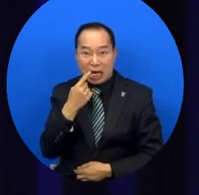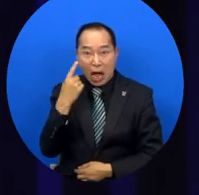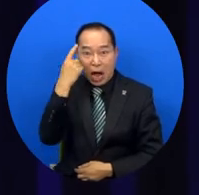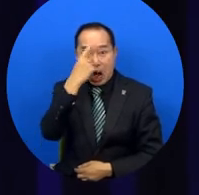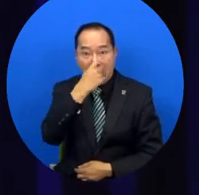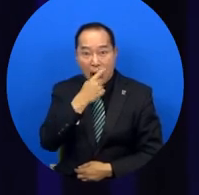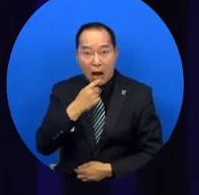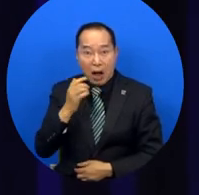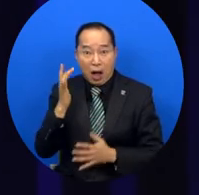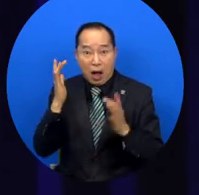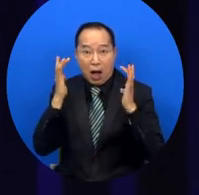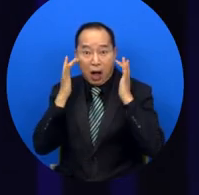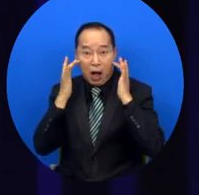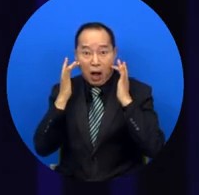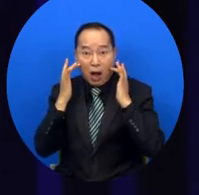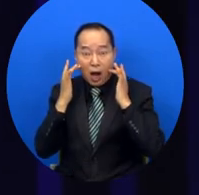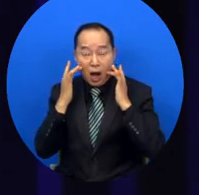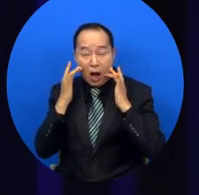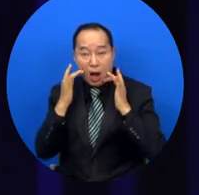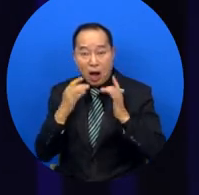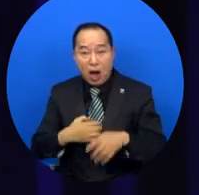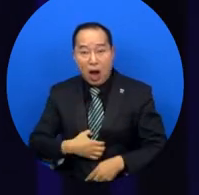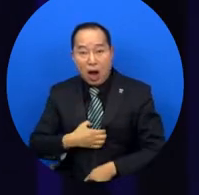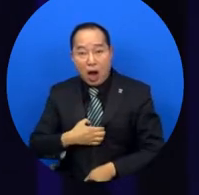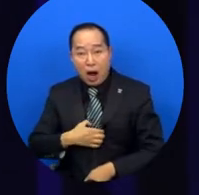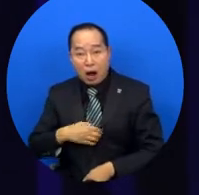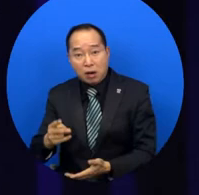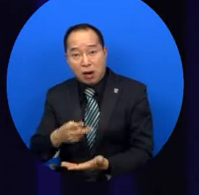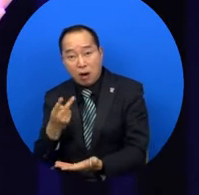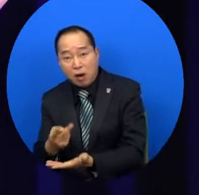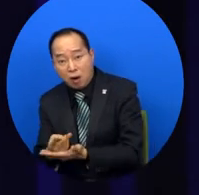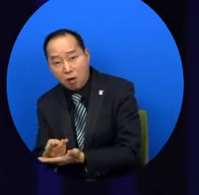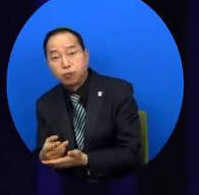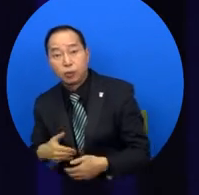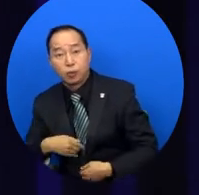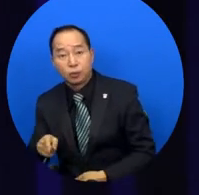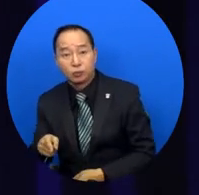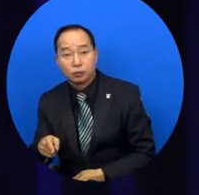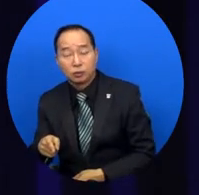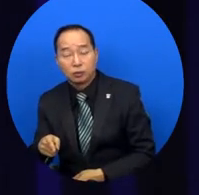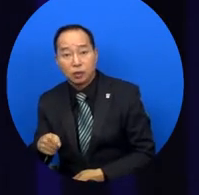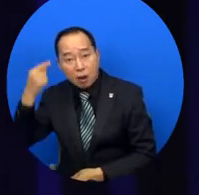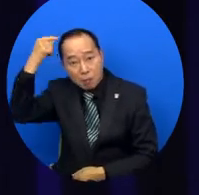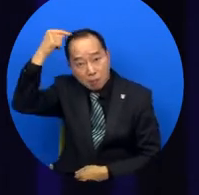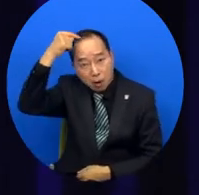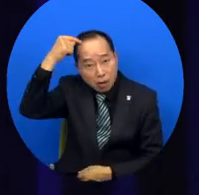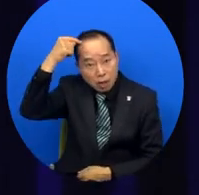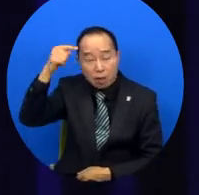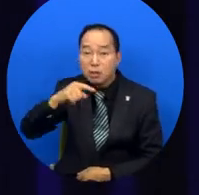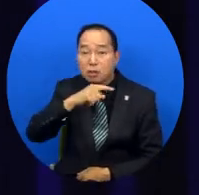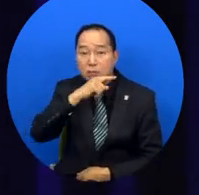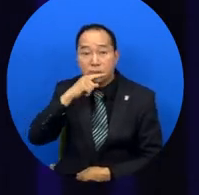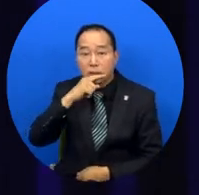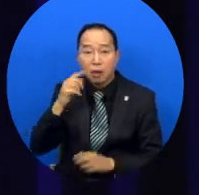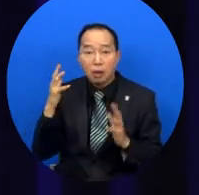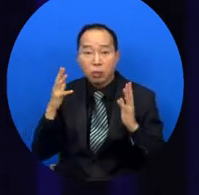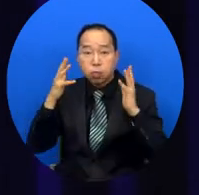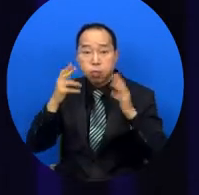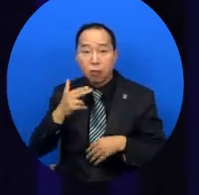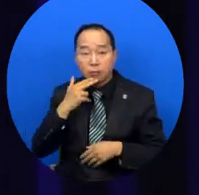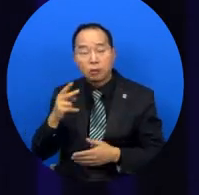그럼 어떻게 되겠어요? 얼굴에 헬스케가 찍고 식은땀이 나고 토할 것 같으면서 누워야 돼요. 왜냐하면 내가 나 머리에 피가